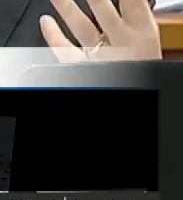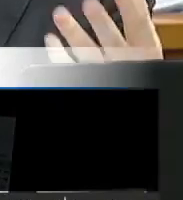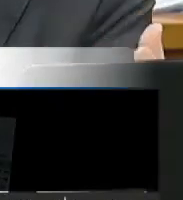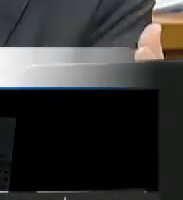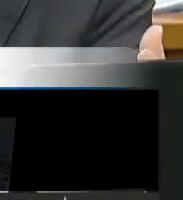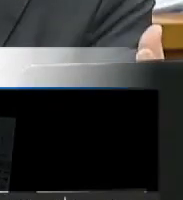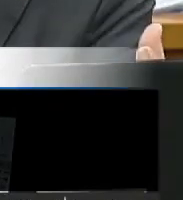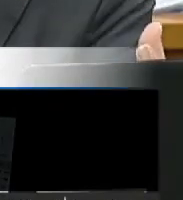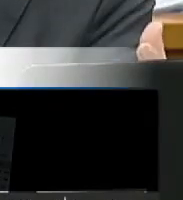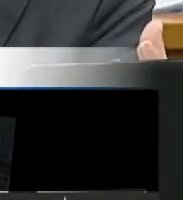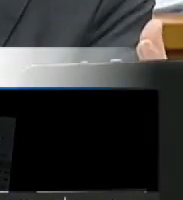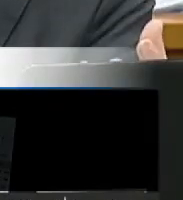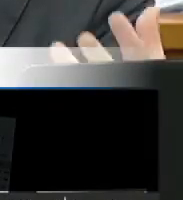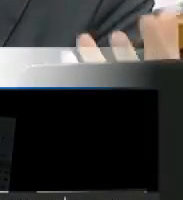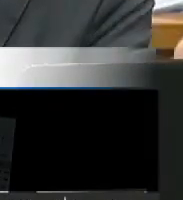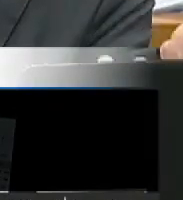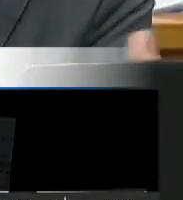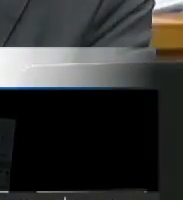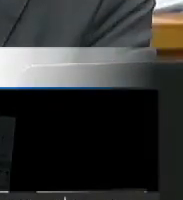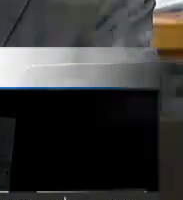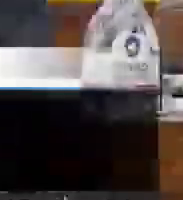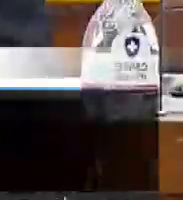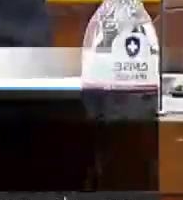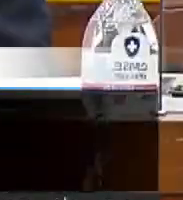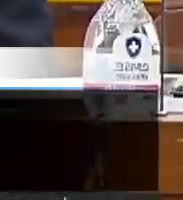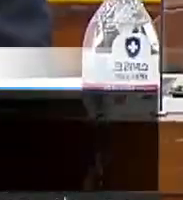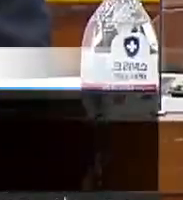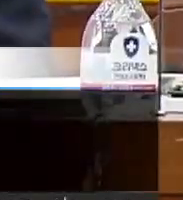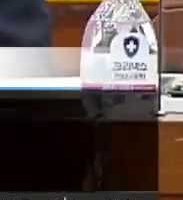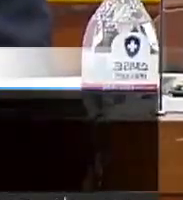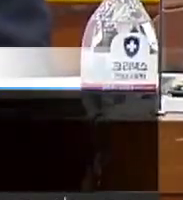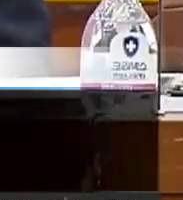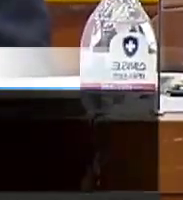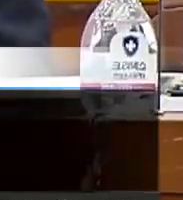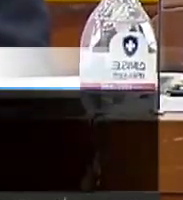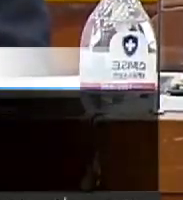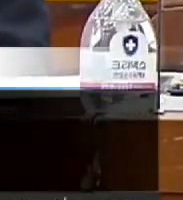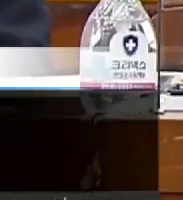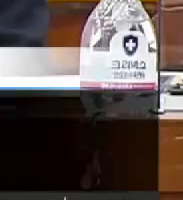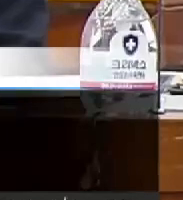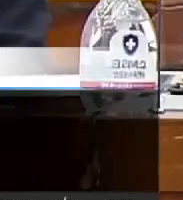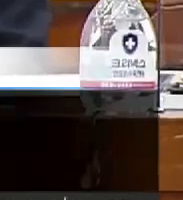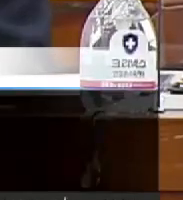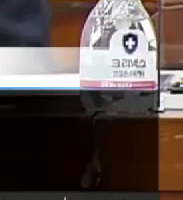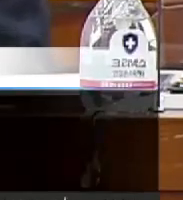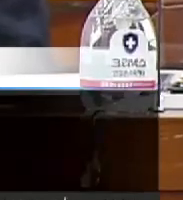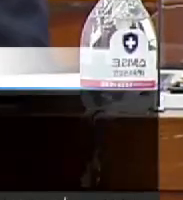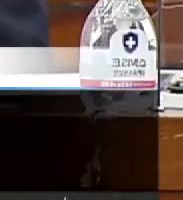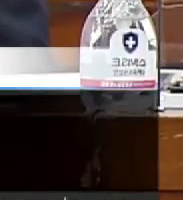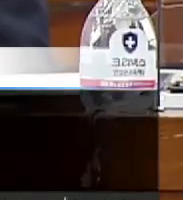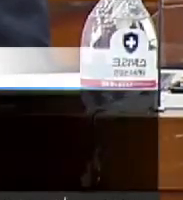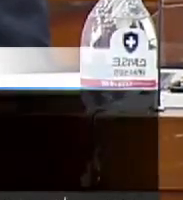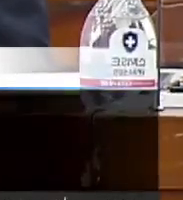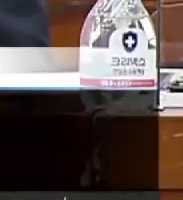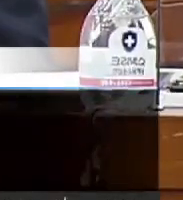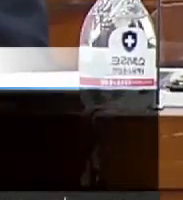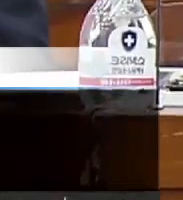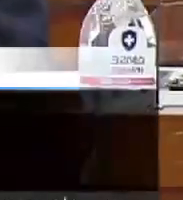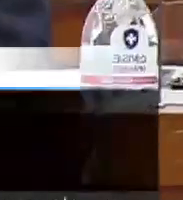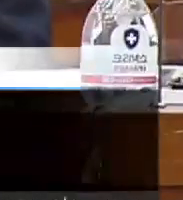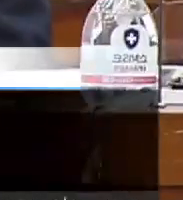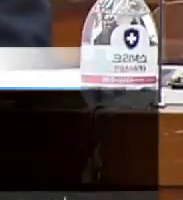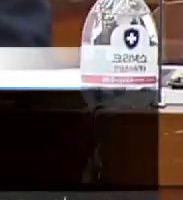한동훈을 비호하기 위해서 활용했습니다. 제가 뭐 그거를 한동훈 검사를 비호하려고 한 적도 없고, 비호가